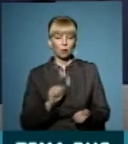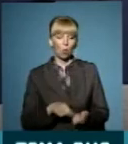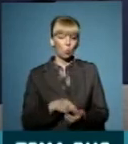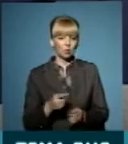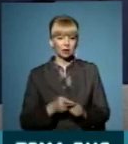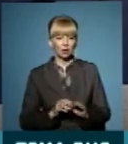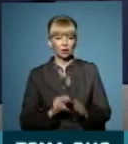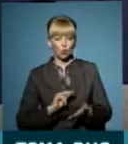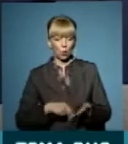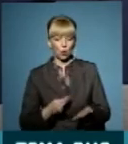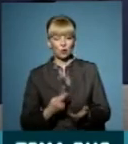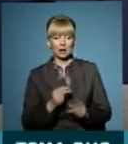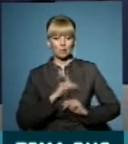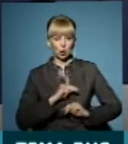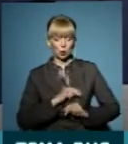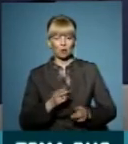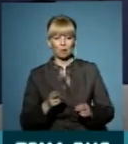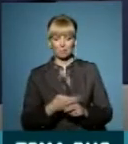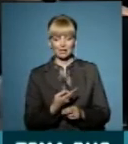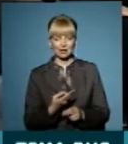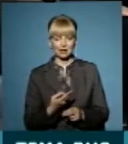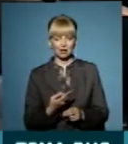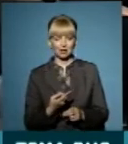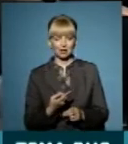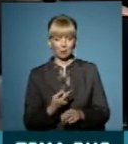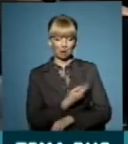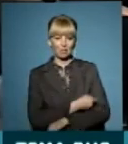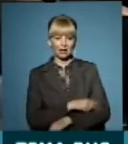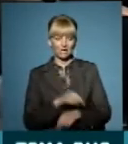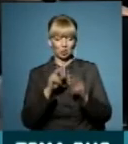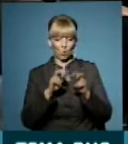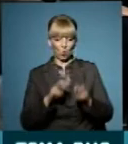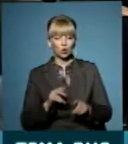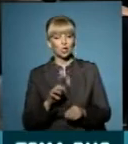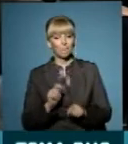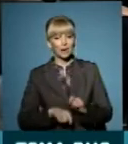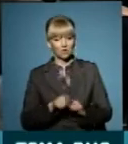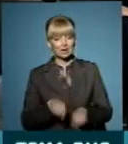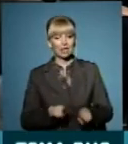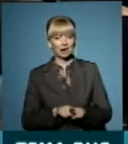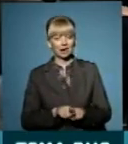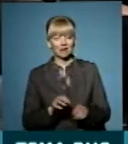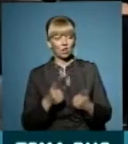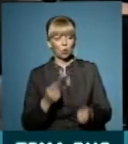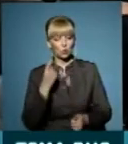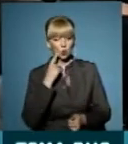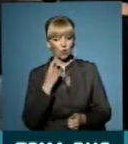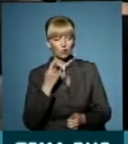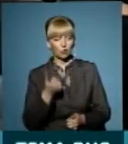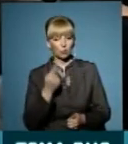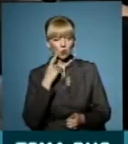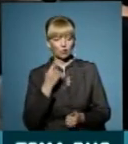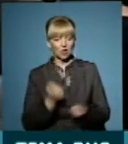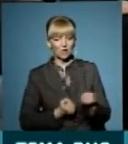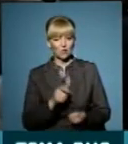купити цю довідку, тобто і працювати без медичного огляду? Тобто, чи перевіряли ви таких недобросовісних водіїв, чи